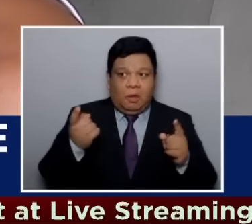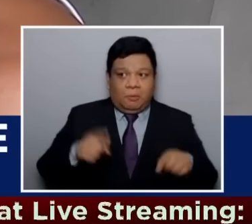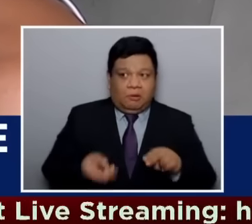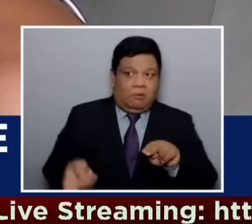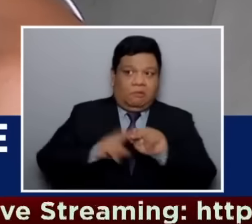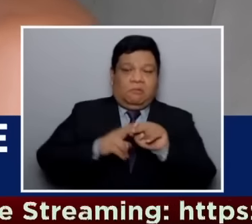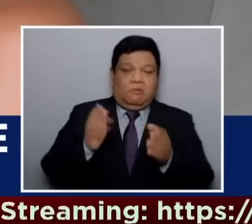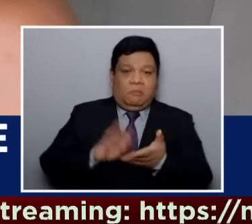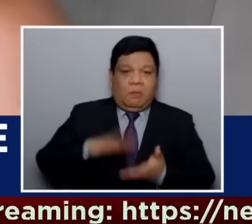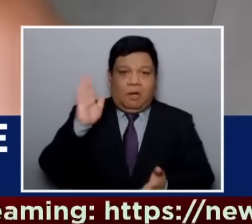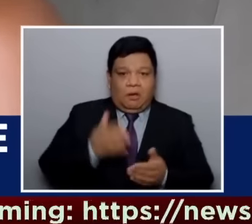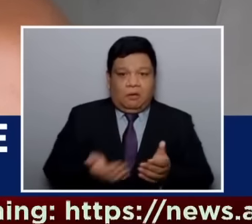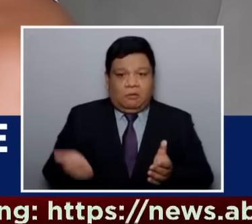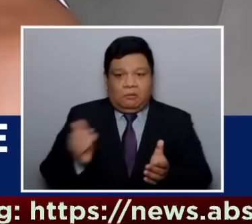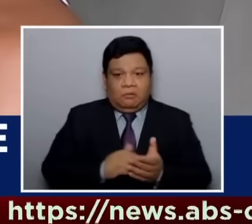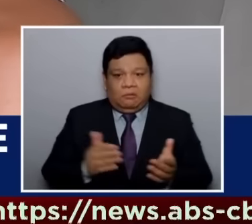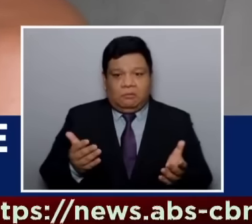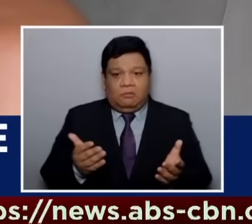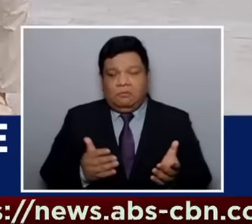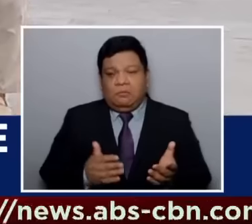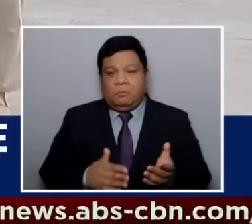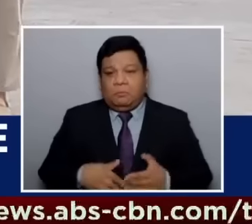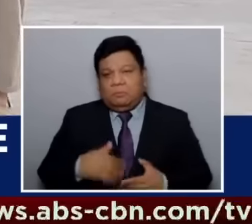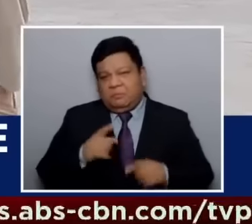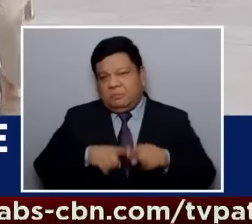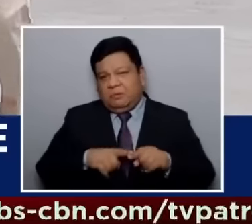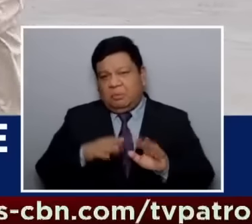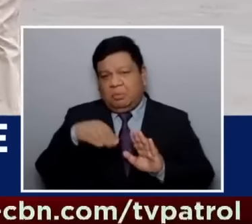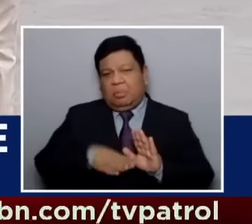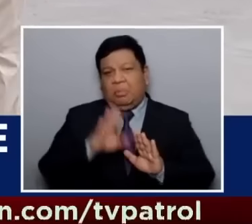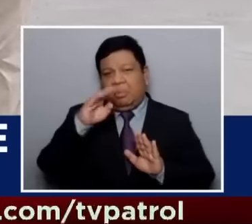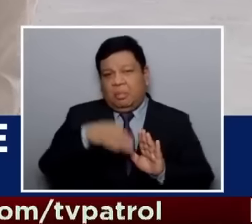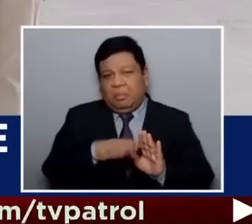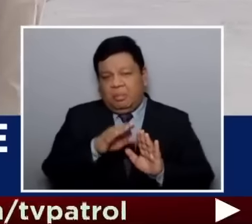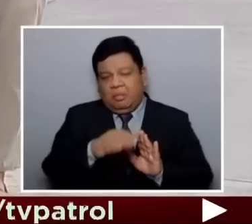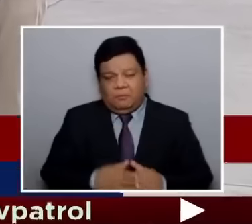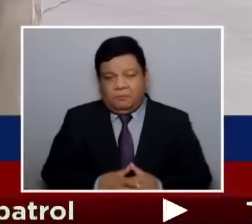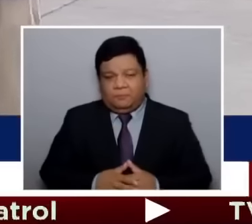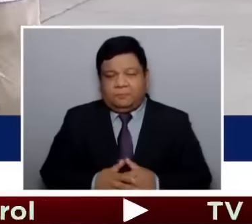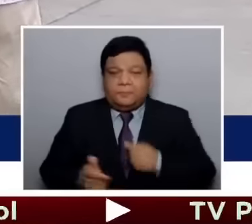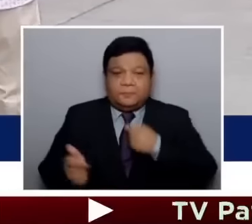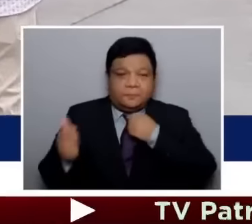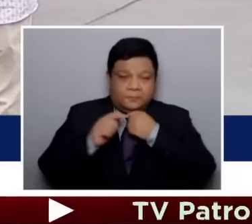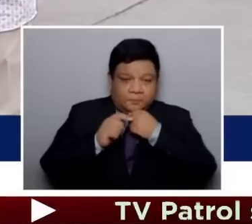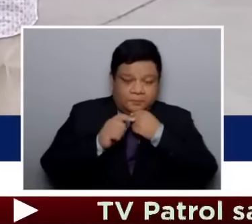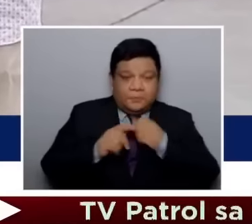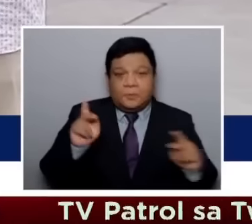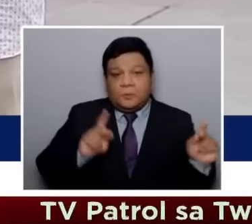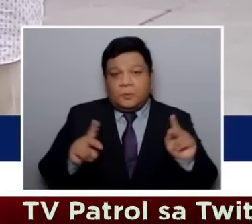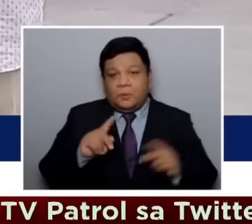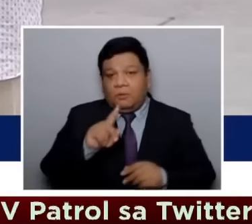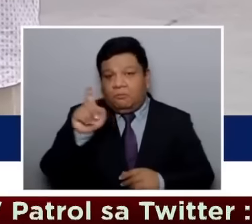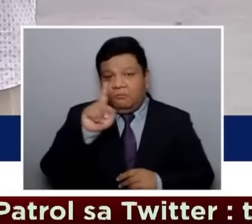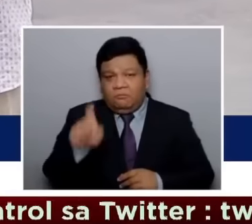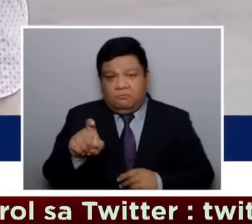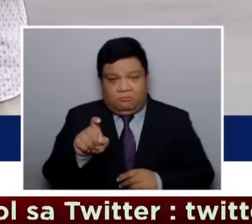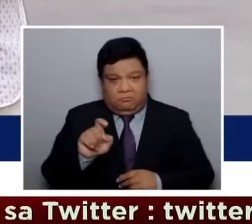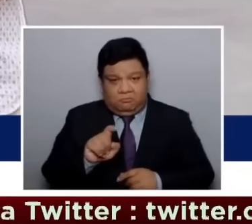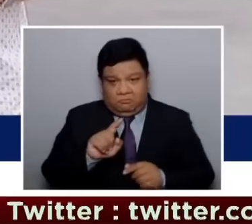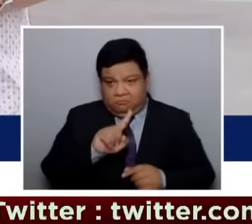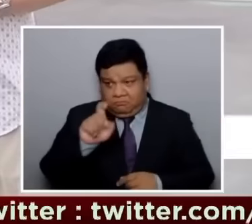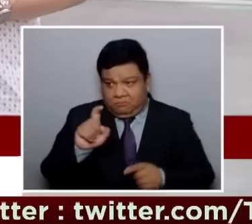ng yung mahirap din yung pagtaas eh. Pero ang tanong pa rin ng mga motorista ay, magtutuloy-tuloy kaya ang